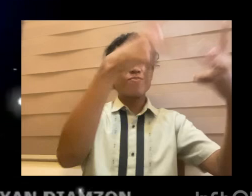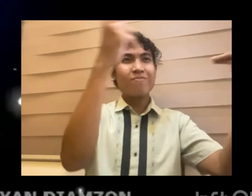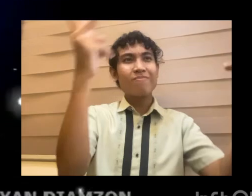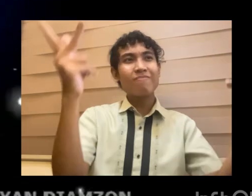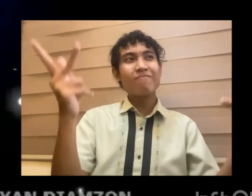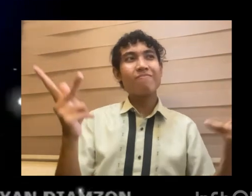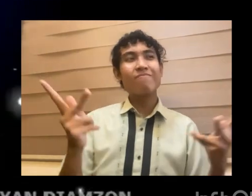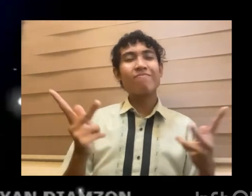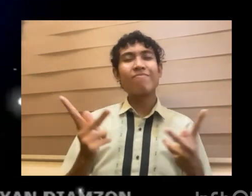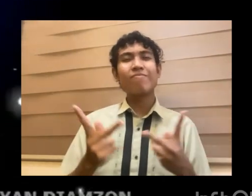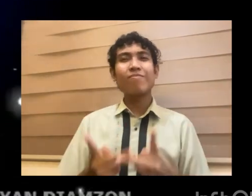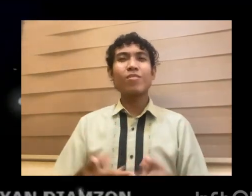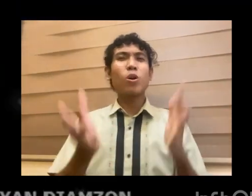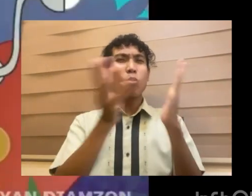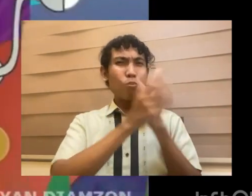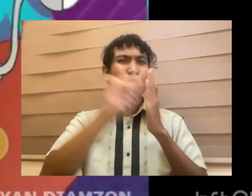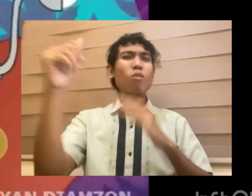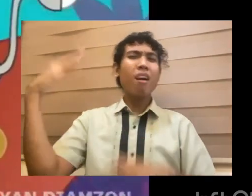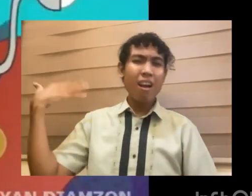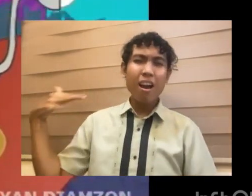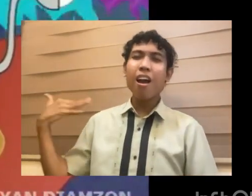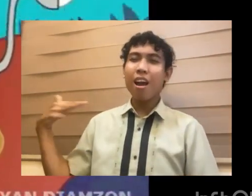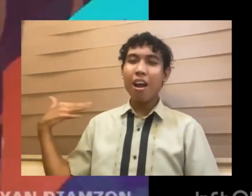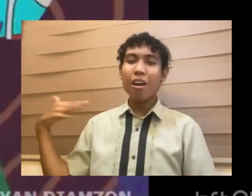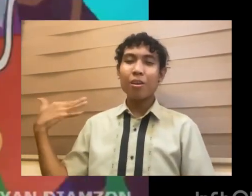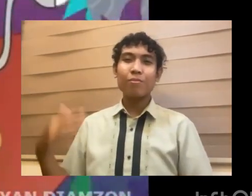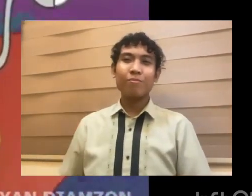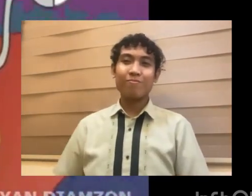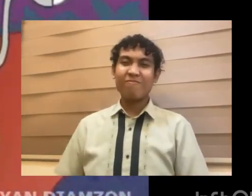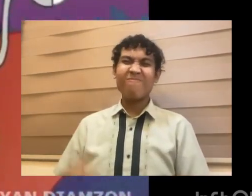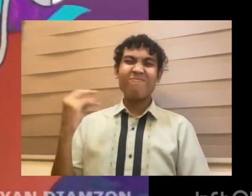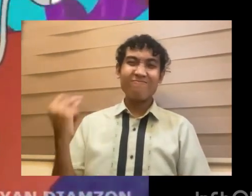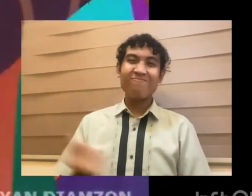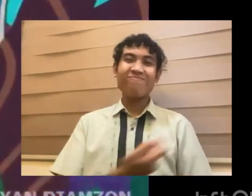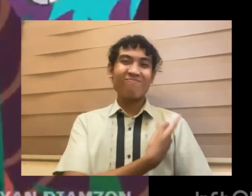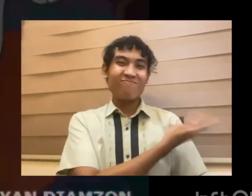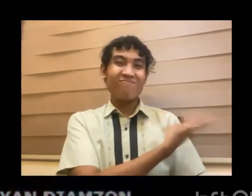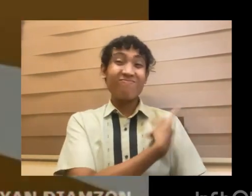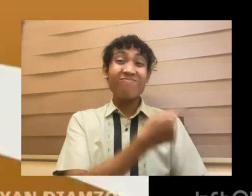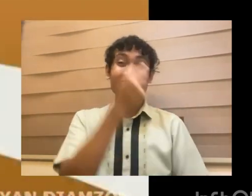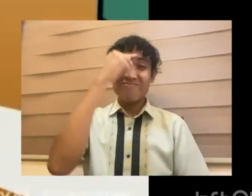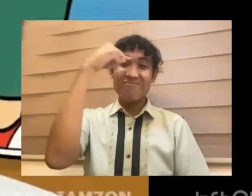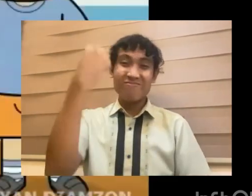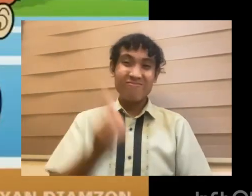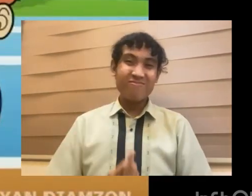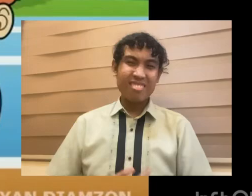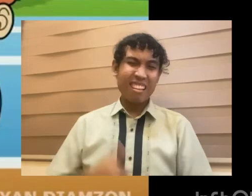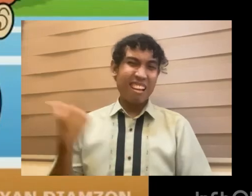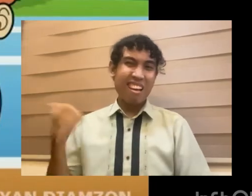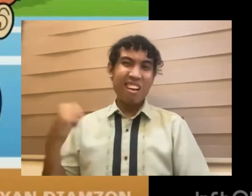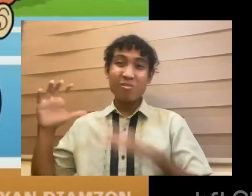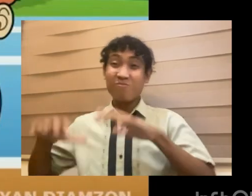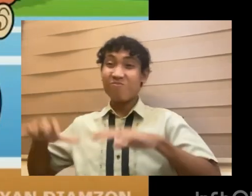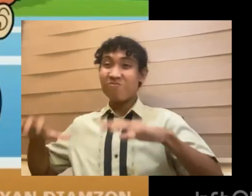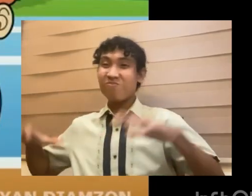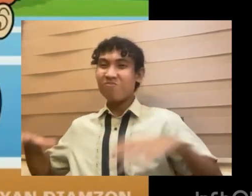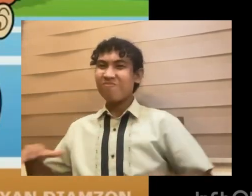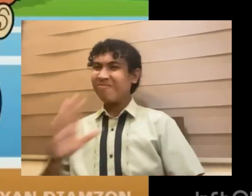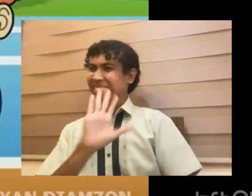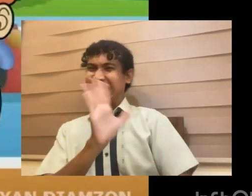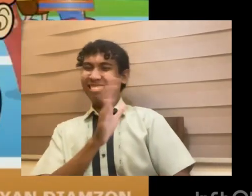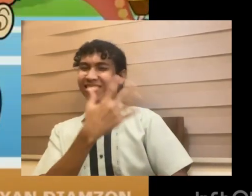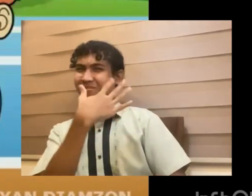kakaiba. Bibilib ka! Sayang nga, at kami lang nakapamamasyal. Yung mga ibang bata kasi,